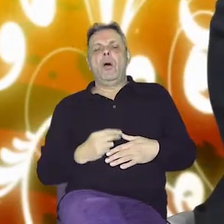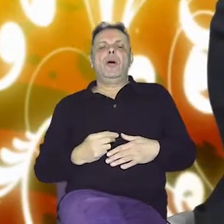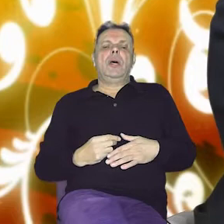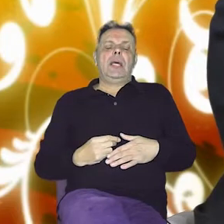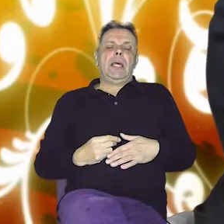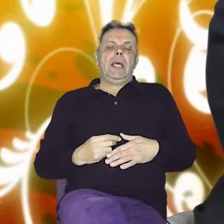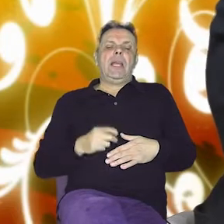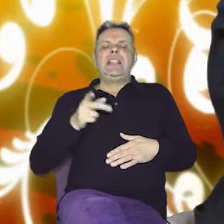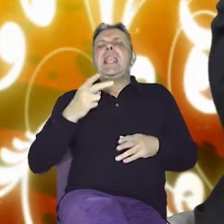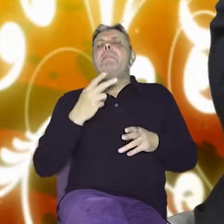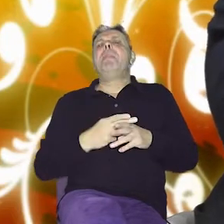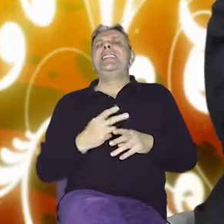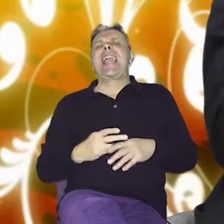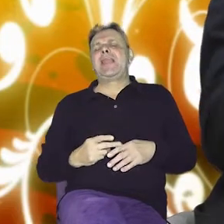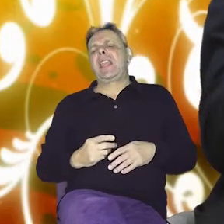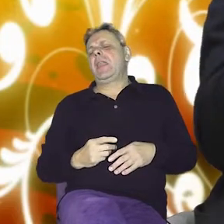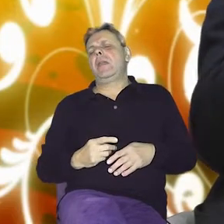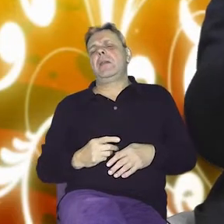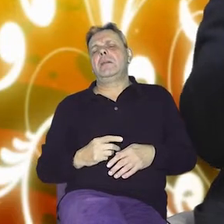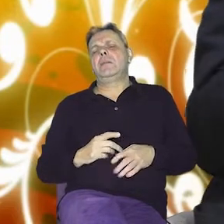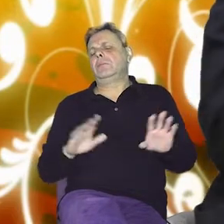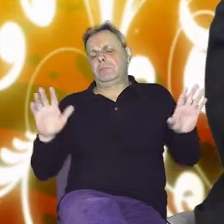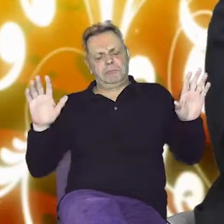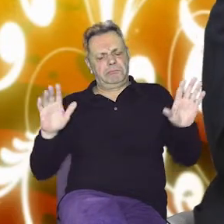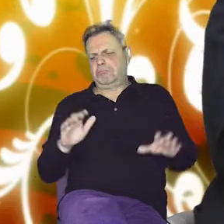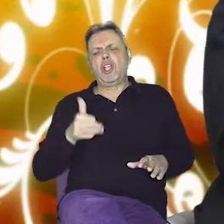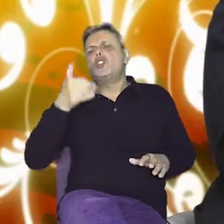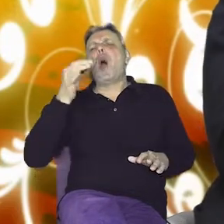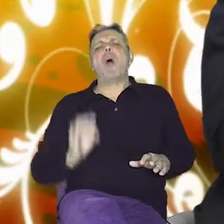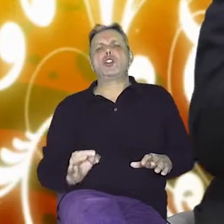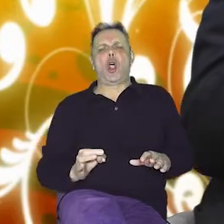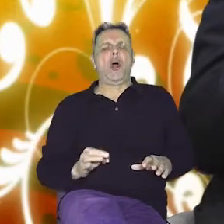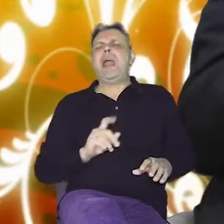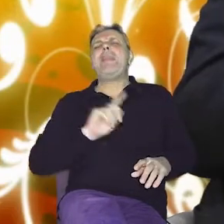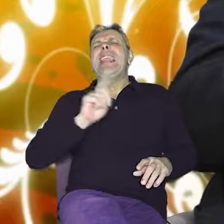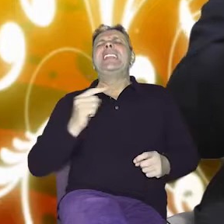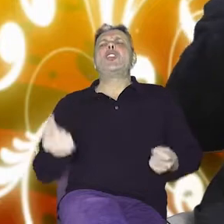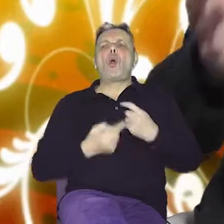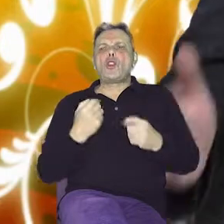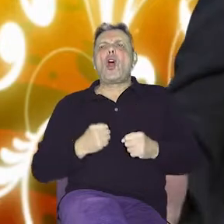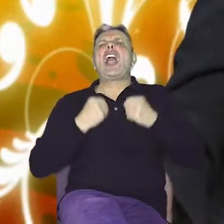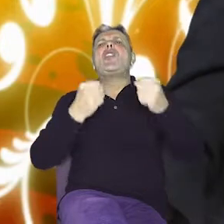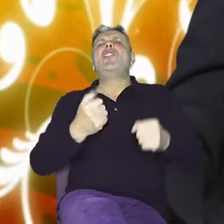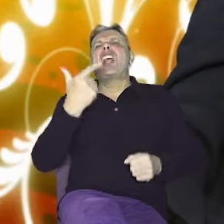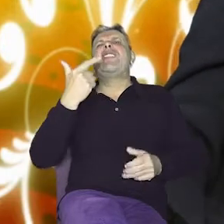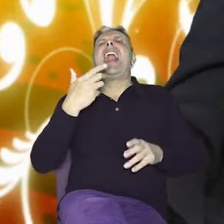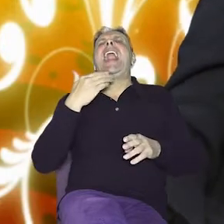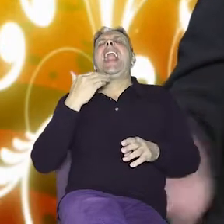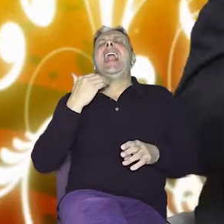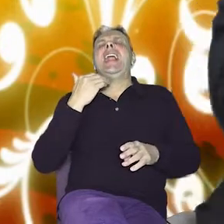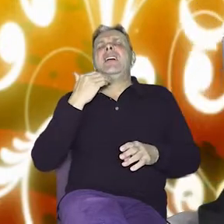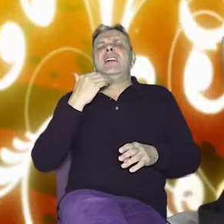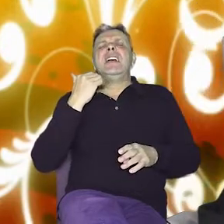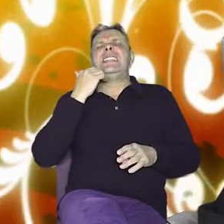je. Ti pacijenti, ja mislim, mogu staviti ruku u vatru da se nije događalo da je dovešen dva sata